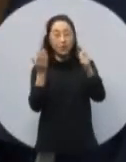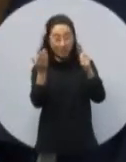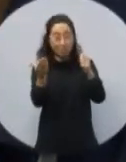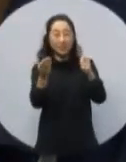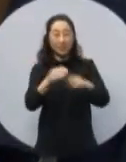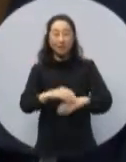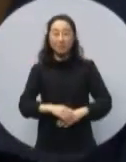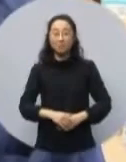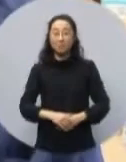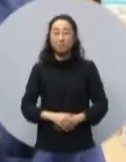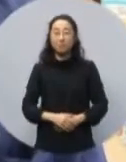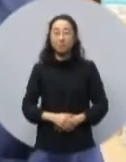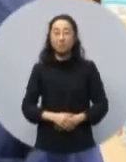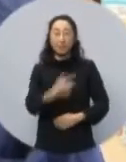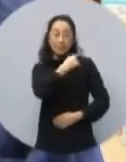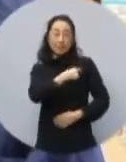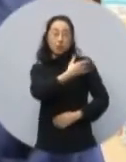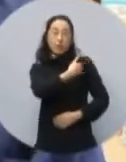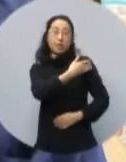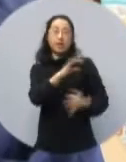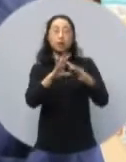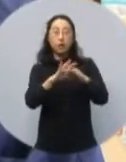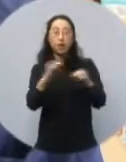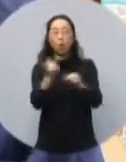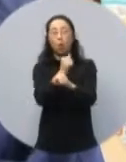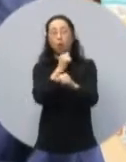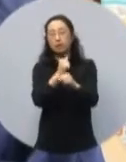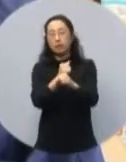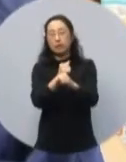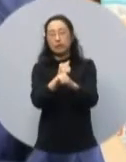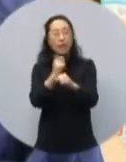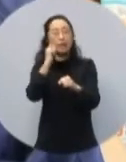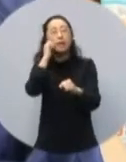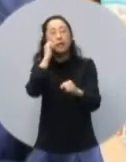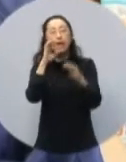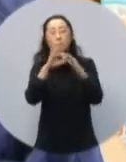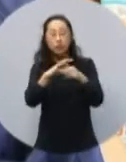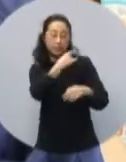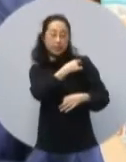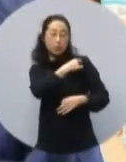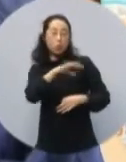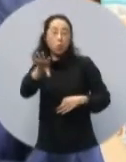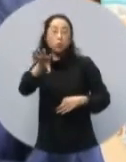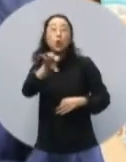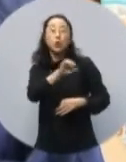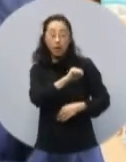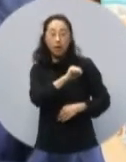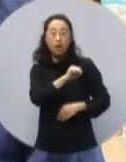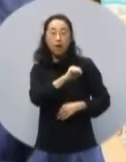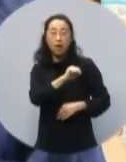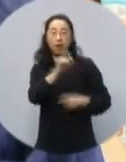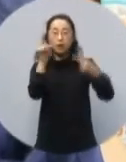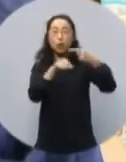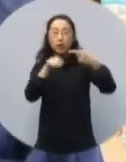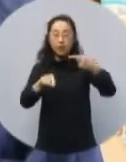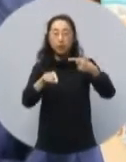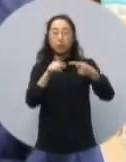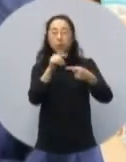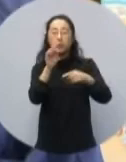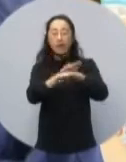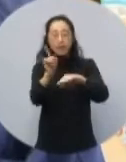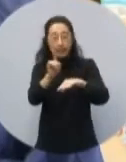ました。 資格がないので、その工事だったりできないので、その資格をまず取って一人で何かしら